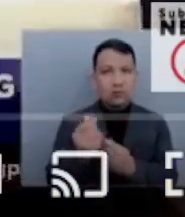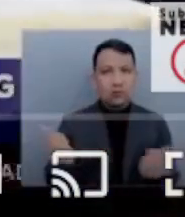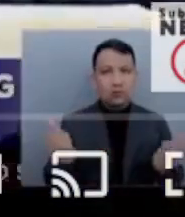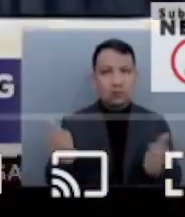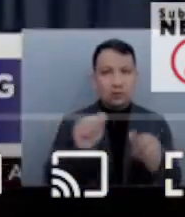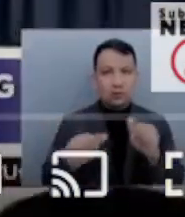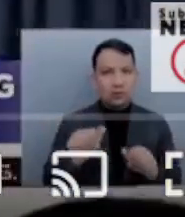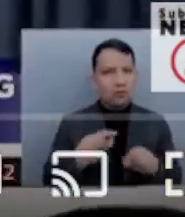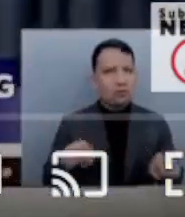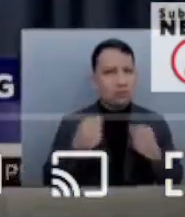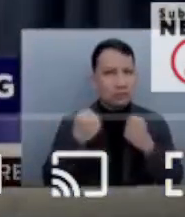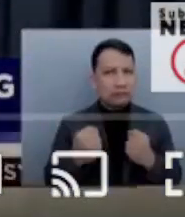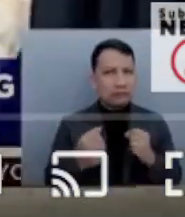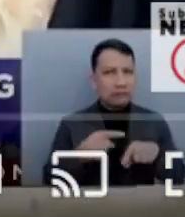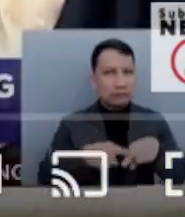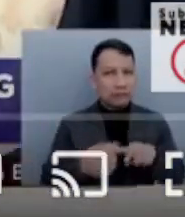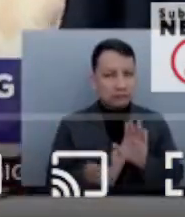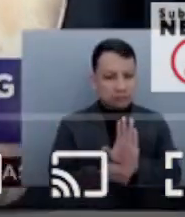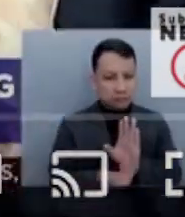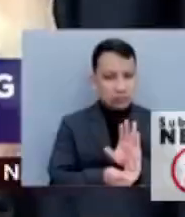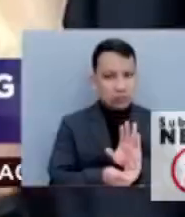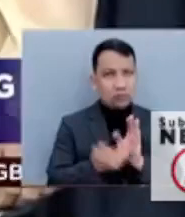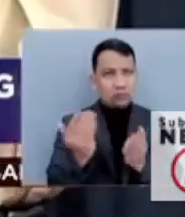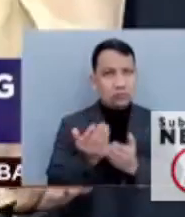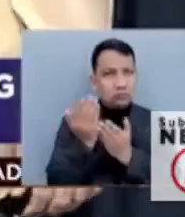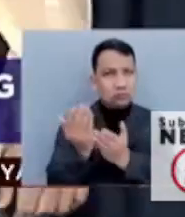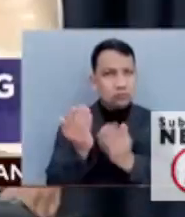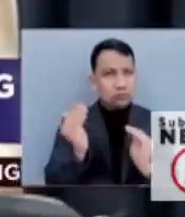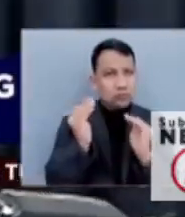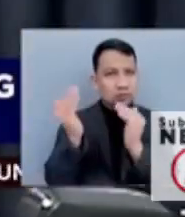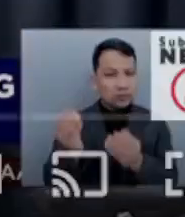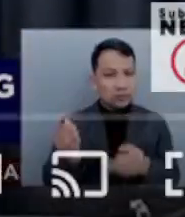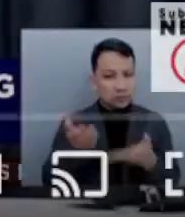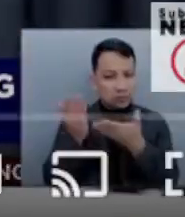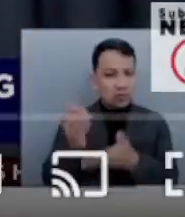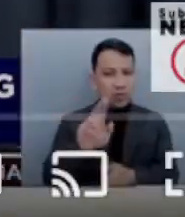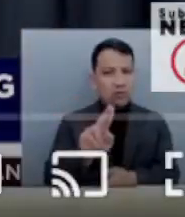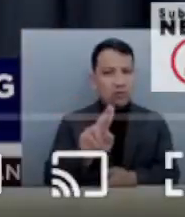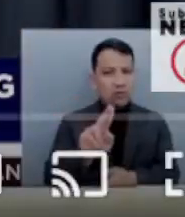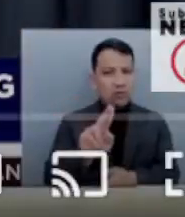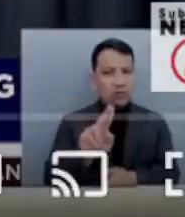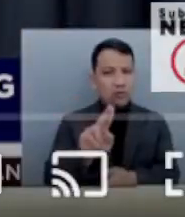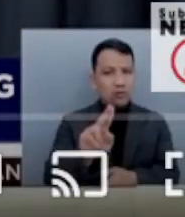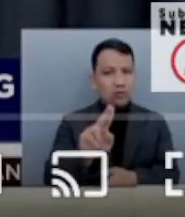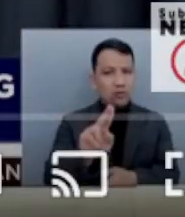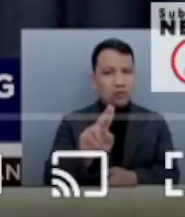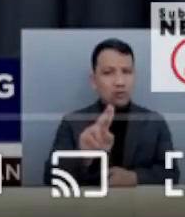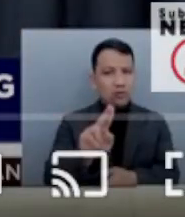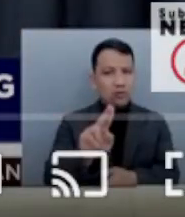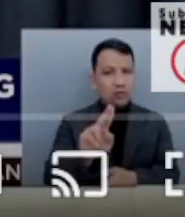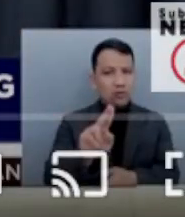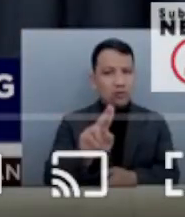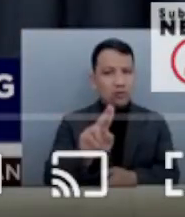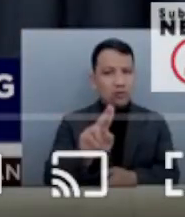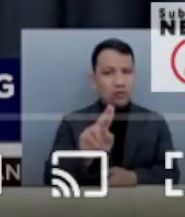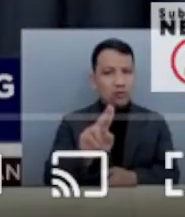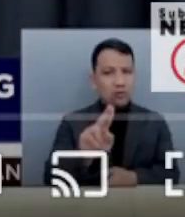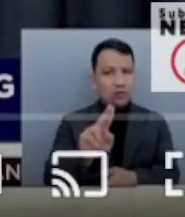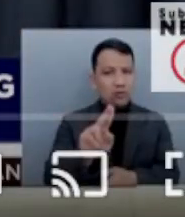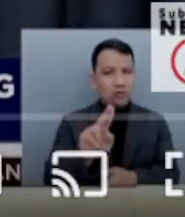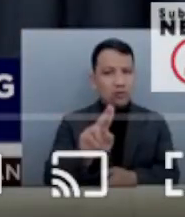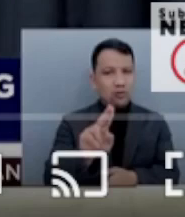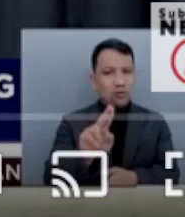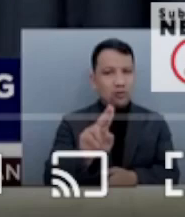kasi walang matibay na basehan kung bakit kailangan mag-issue o iangat yung issue sa UN General Assembly. Engot kasi yung ano eh, gagawa